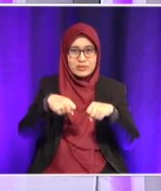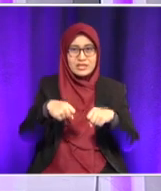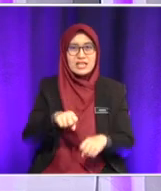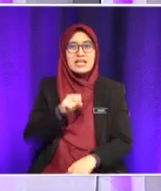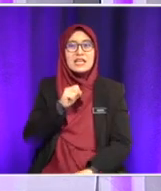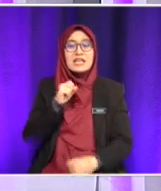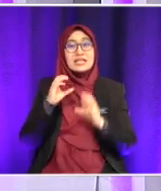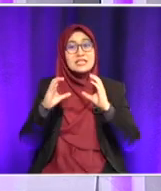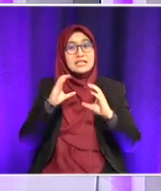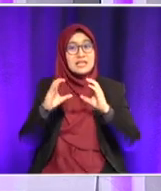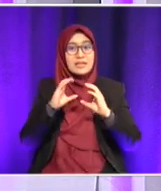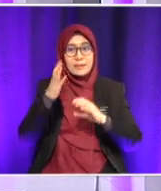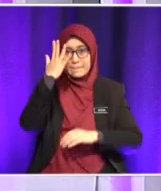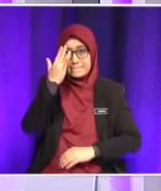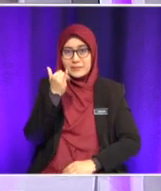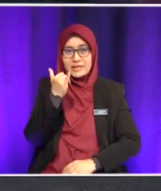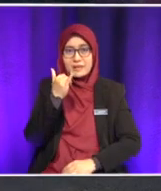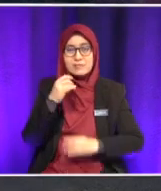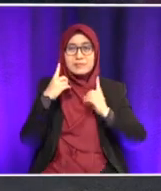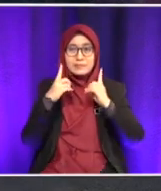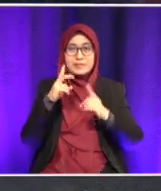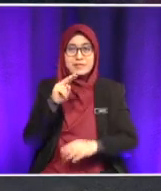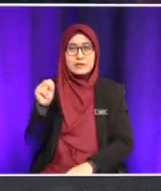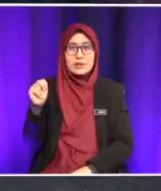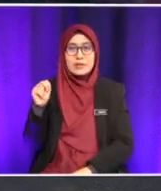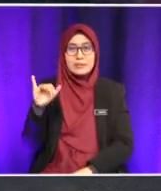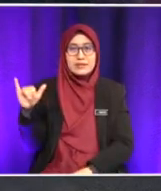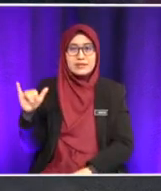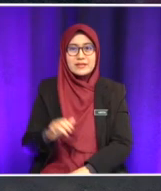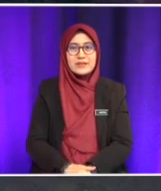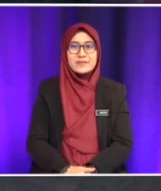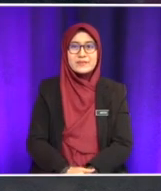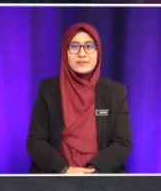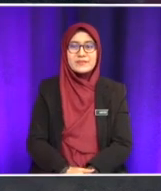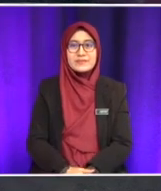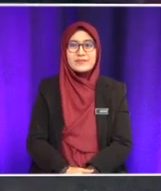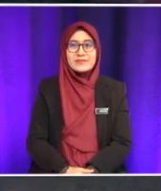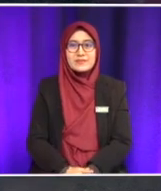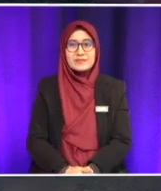saja dia mampu memberi penjelasan sekali sebanyak tadi Kalau saya bagi satu bintang kali ini